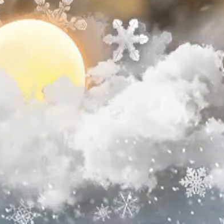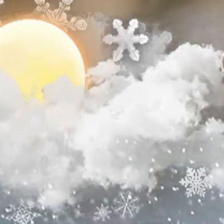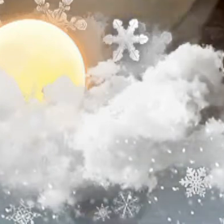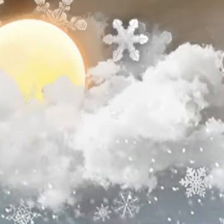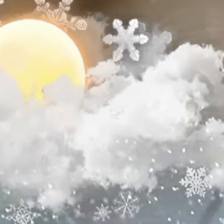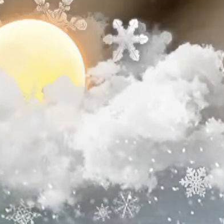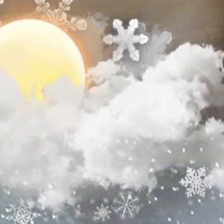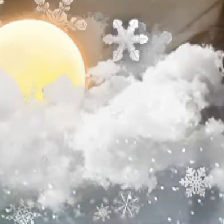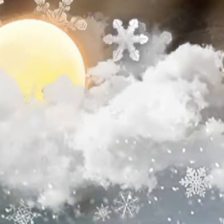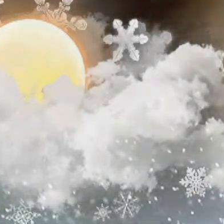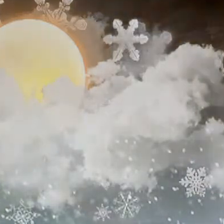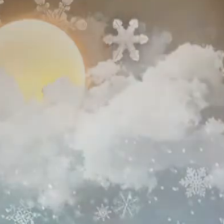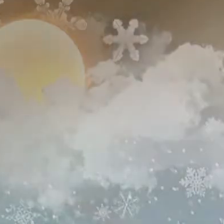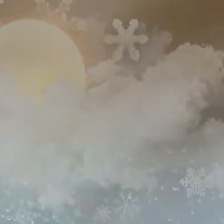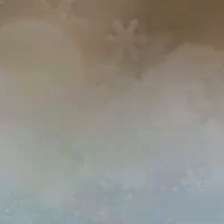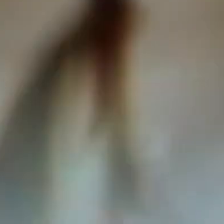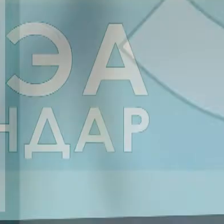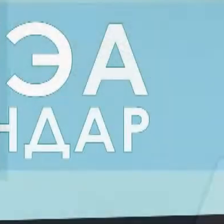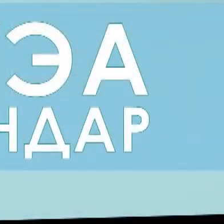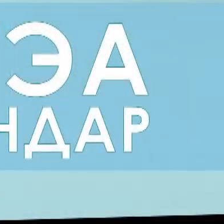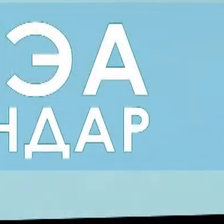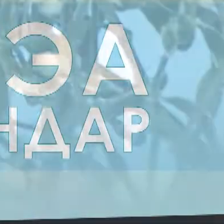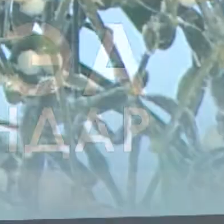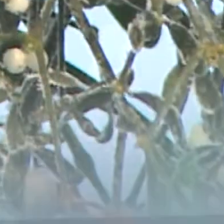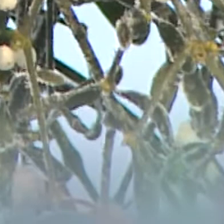заходний 4-6 метров за секунду.